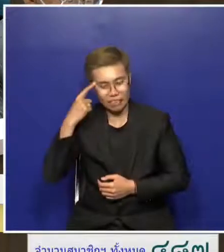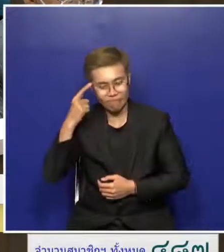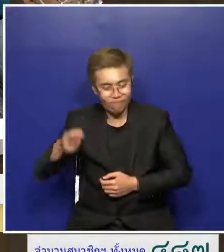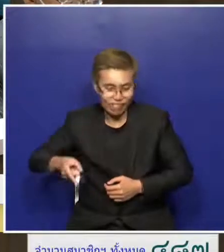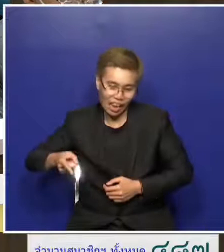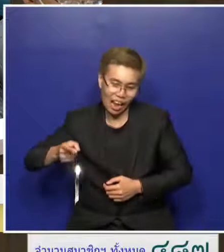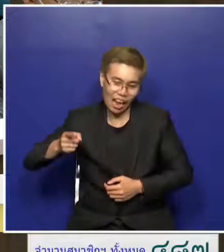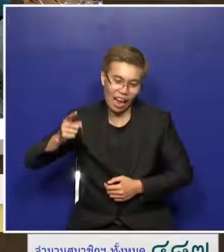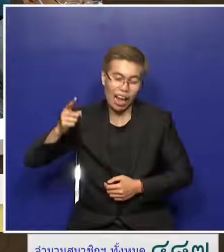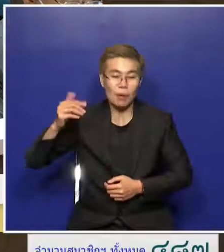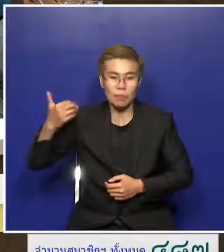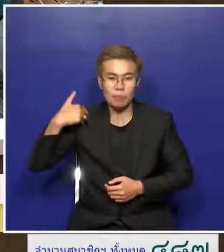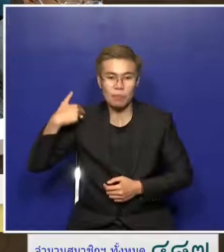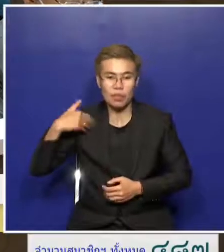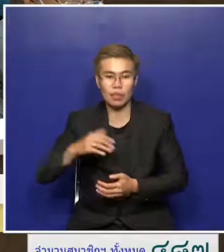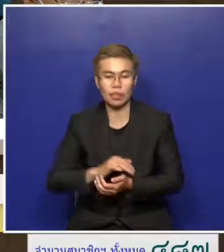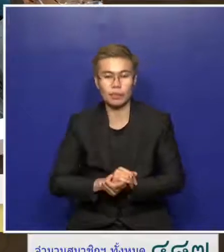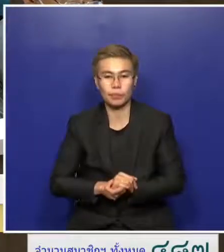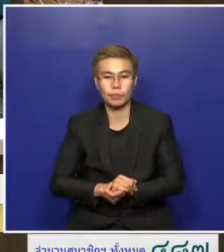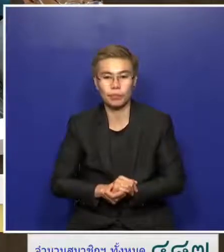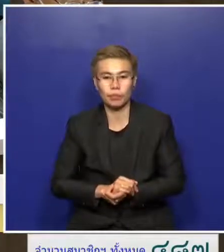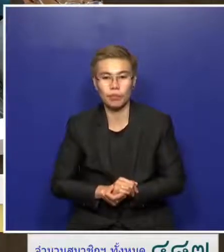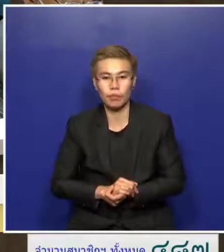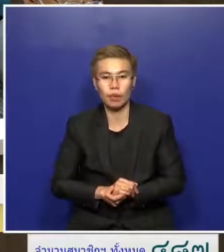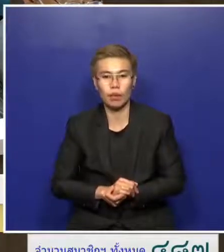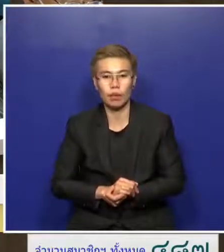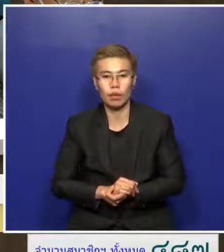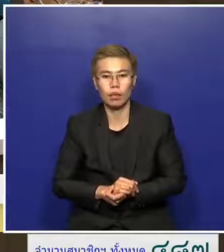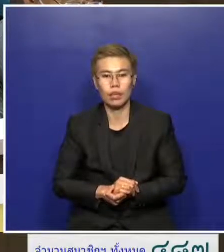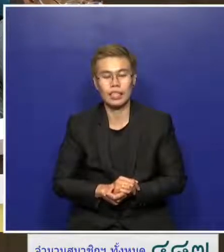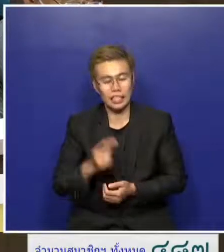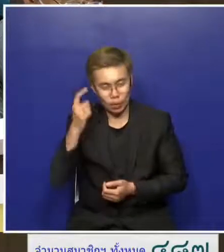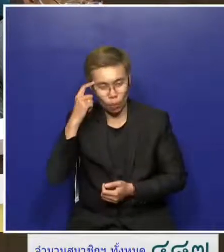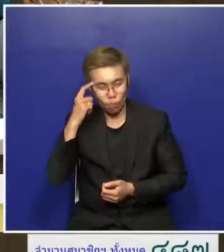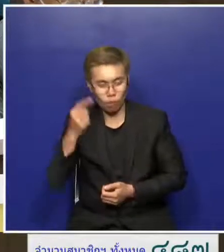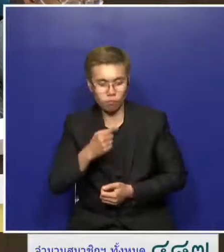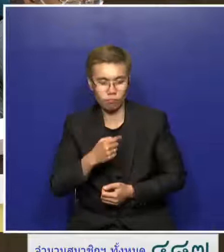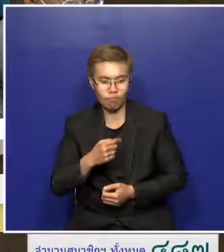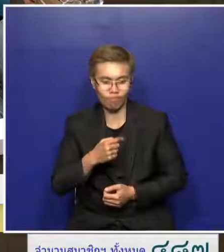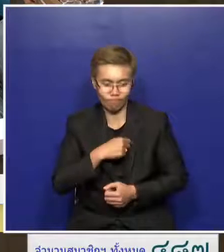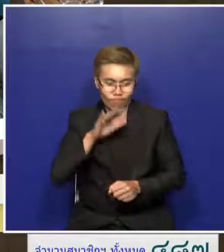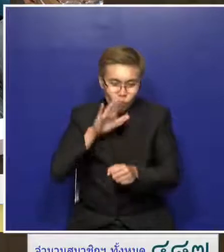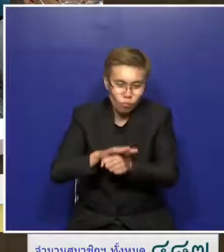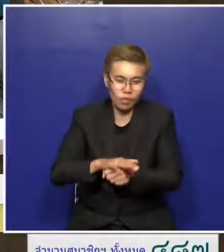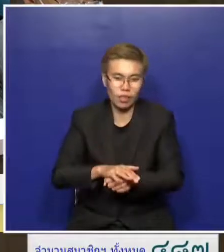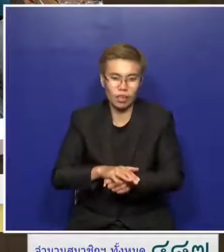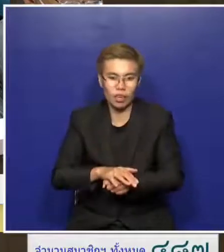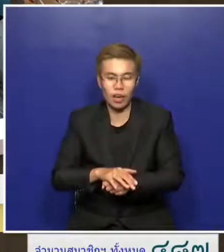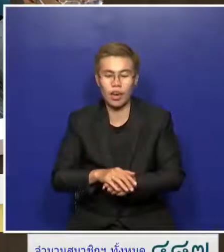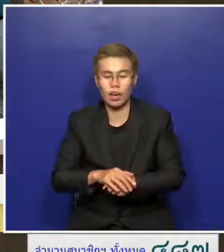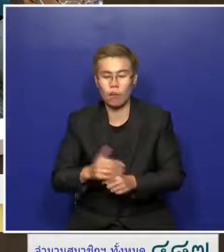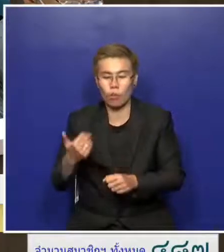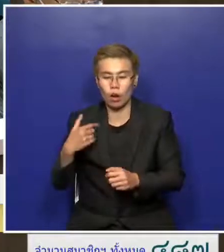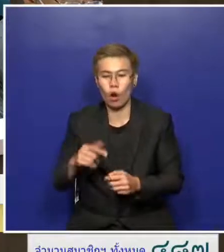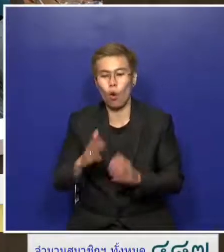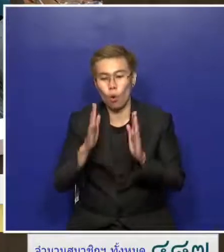วอาจจะมีความพอใจกับตัวเลขที่การตดเชื้อต่ำมาระยะหนึ่